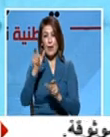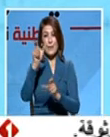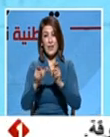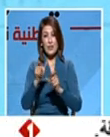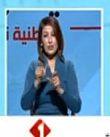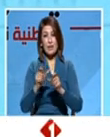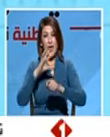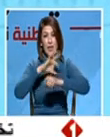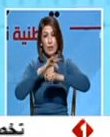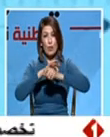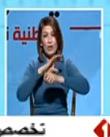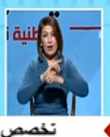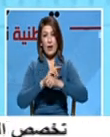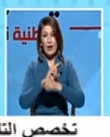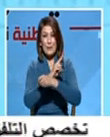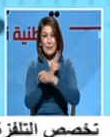بالأمراض المزمنة